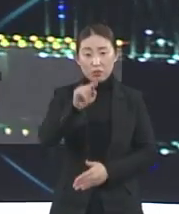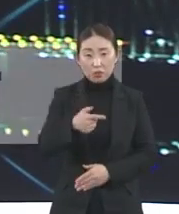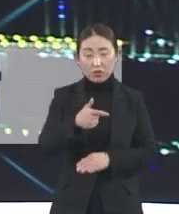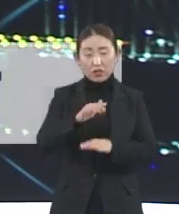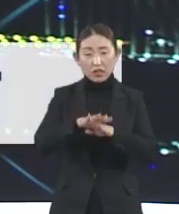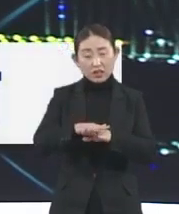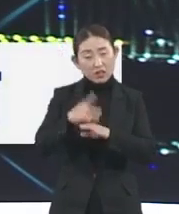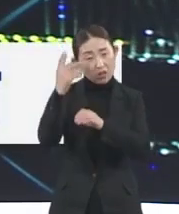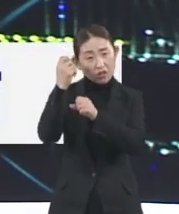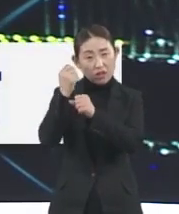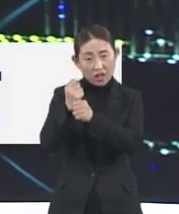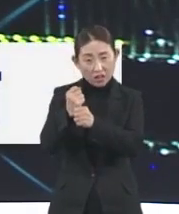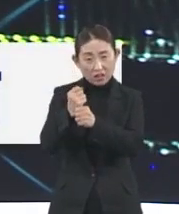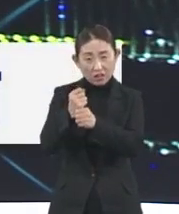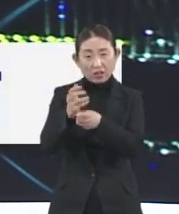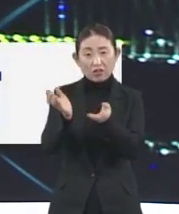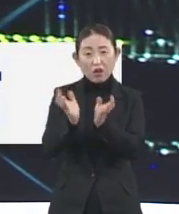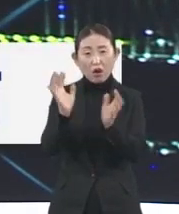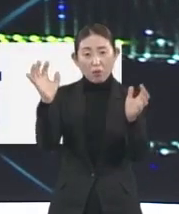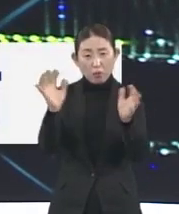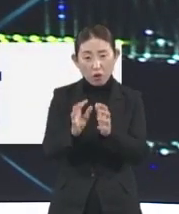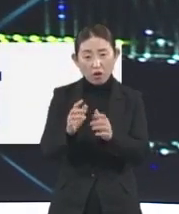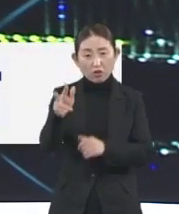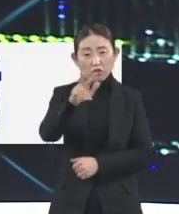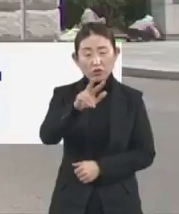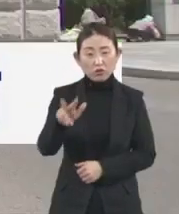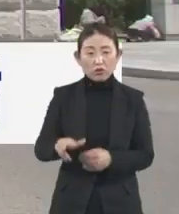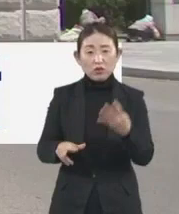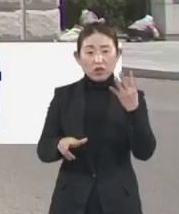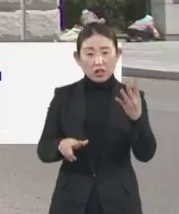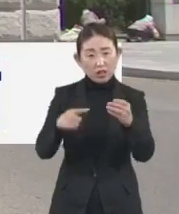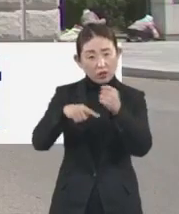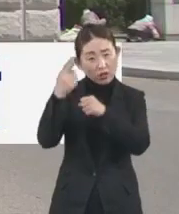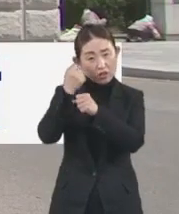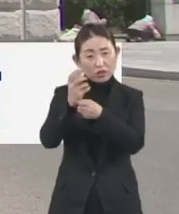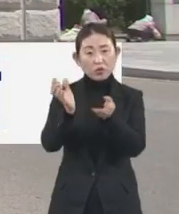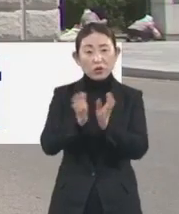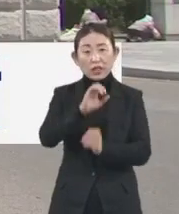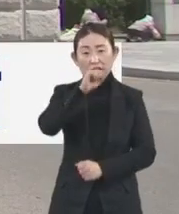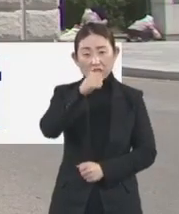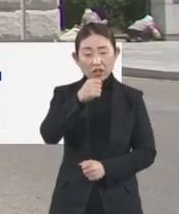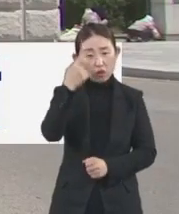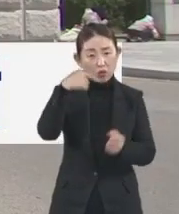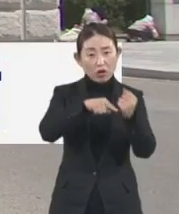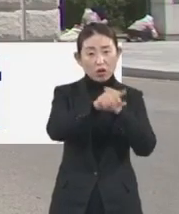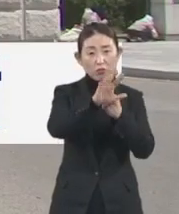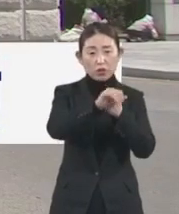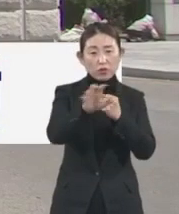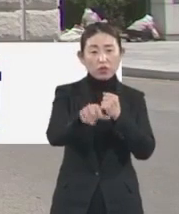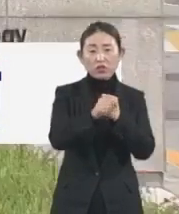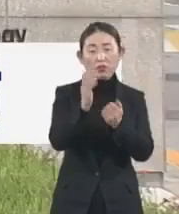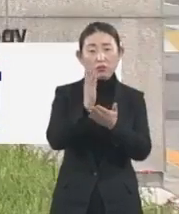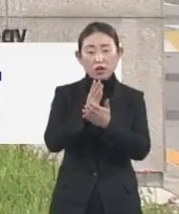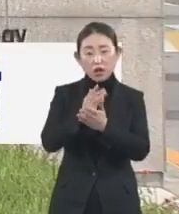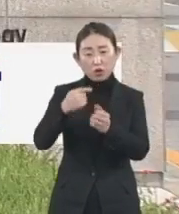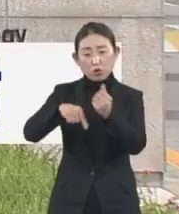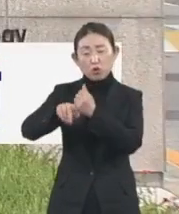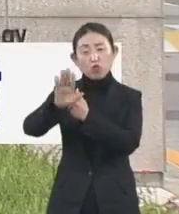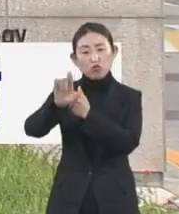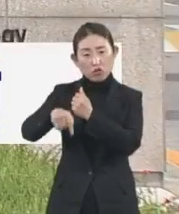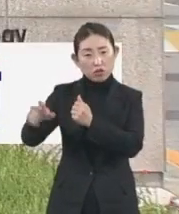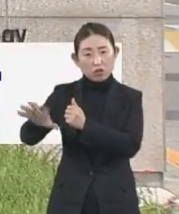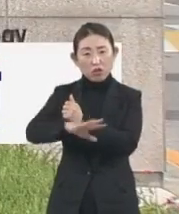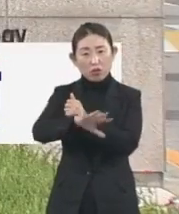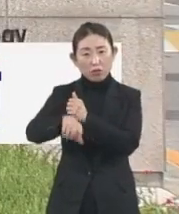기획재정부에서 대전 카이스트를 포함한 전국 4개의 과기원 예산을 과기부에서 교육부로 편입을 제한해